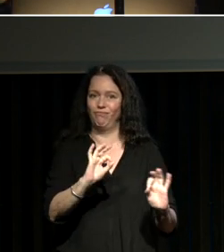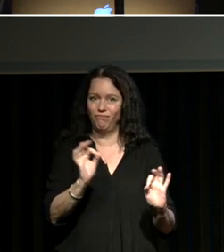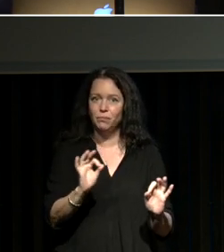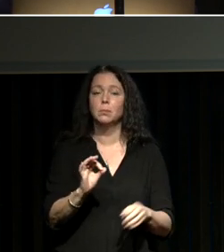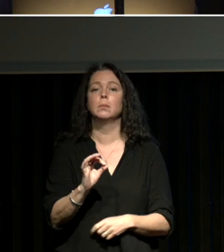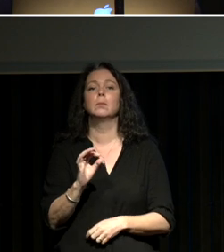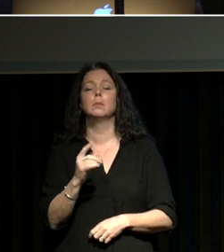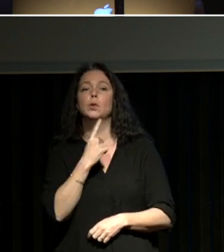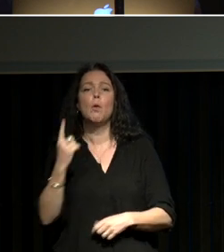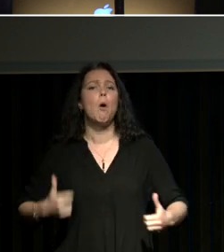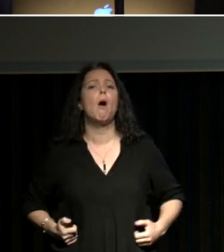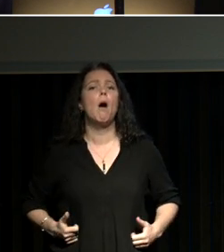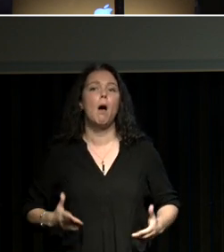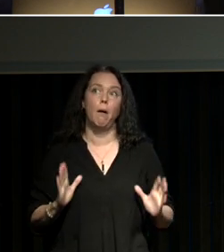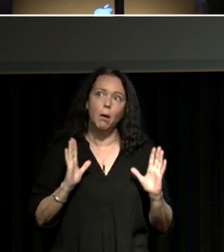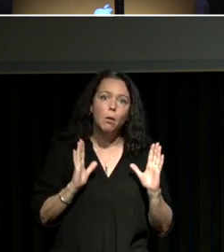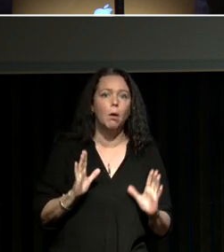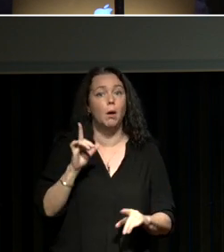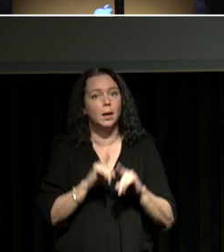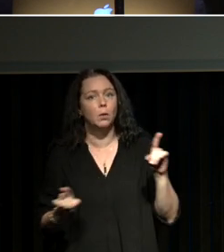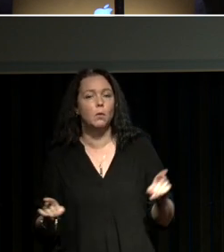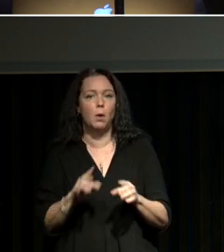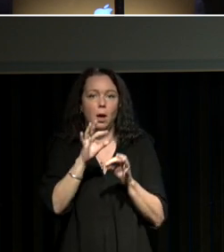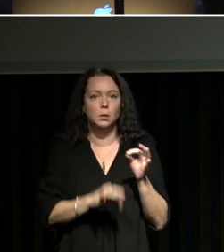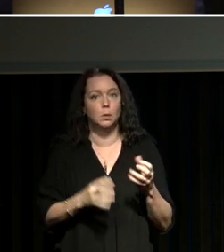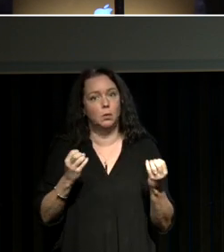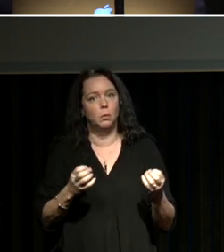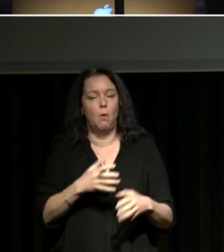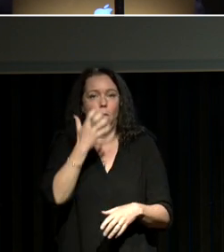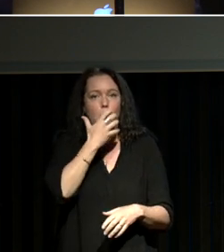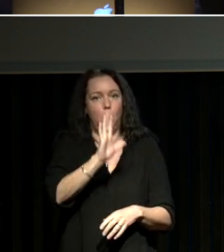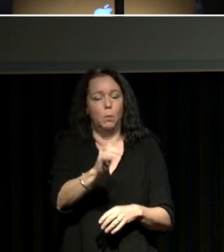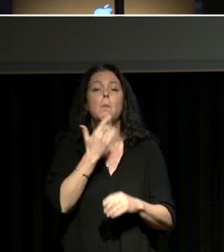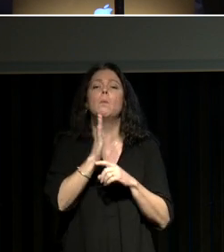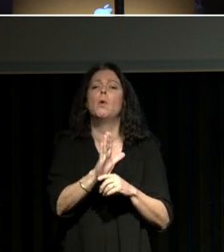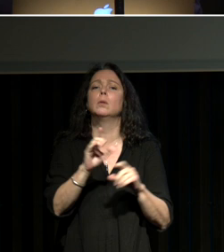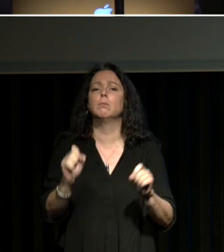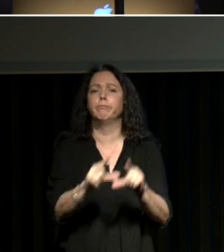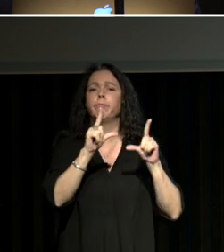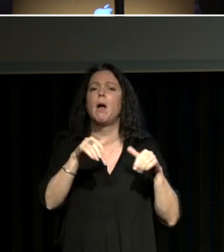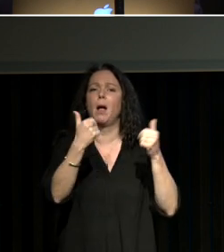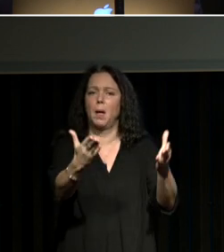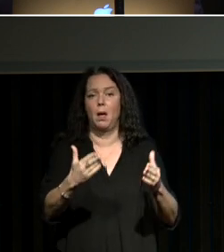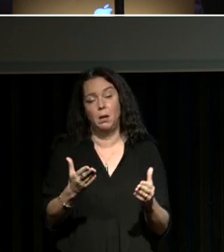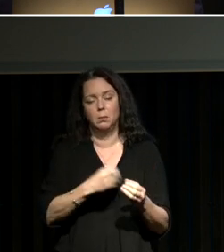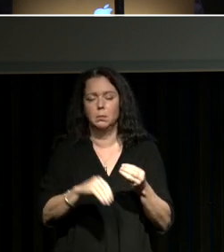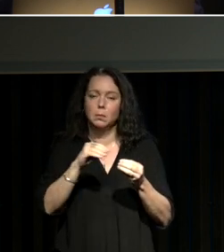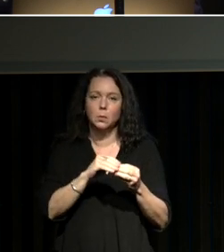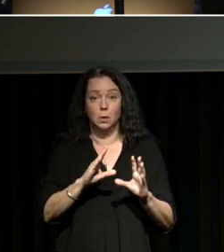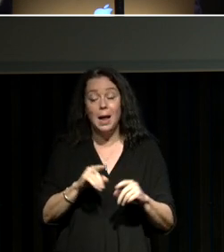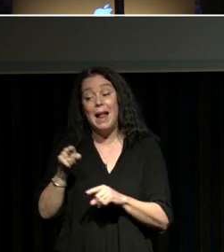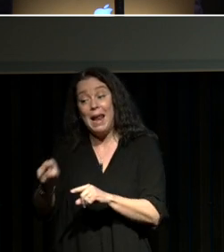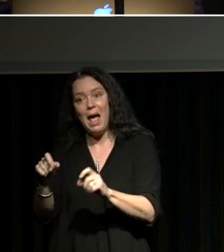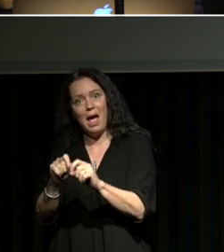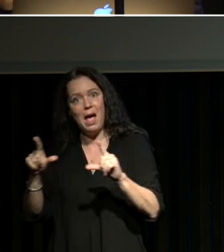prélever pratiquement que des reins et encore avec des résultats assez catastrophiques. Je vous montrerai une diapositive par la suite. Mais en plus, là, non seulement les